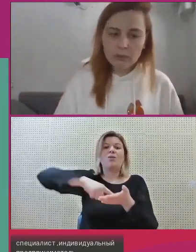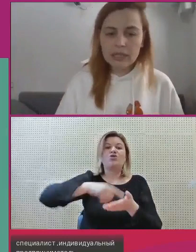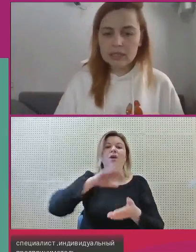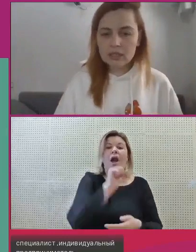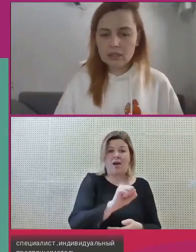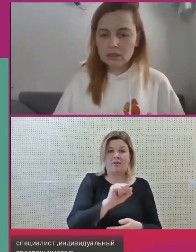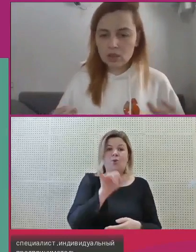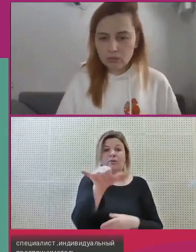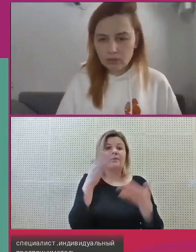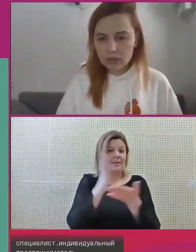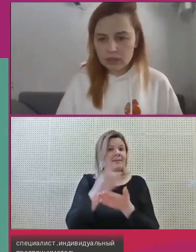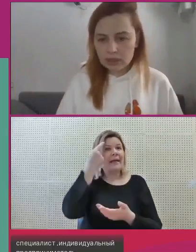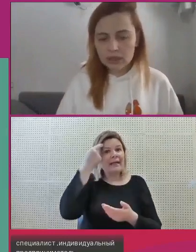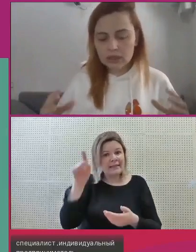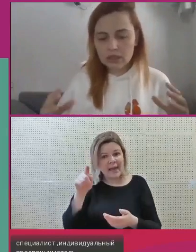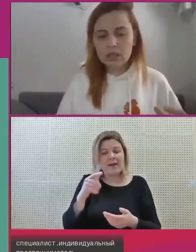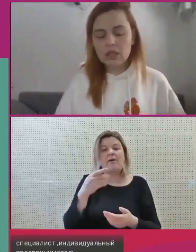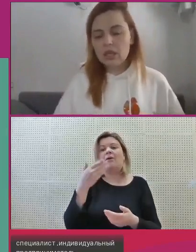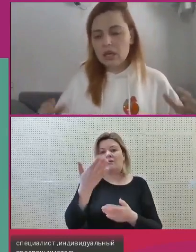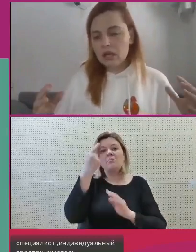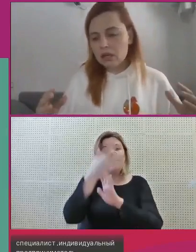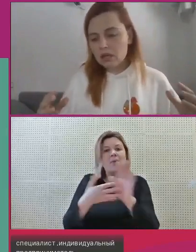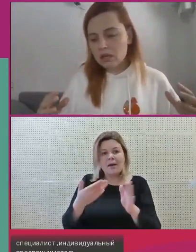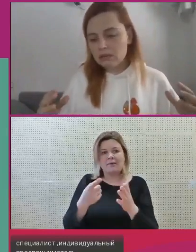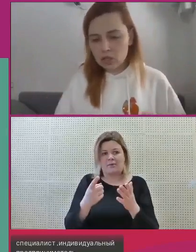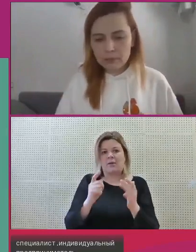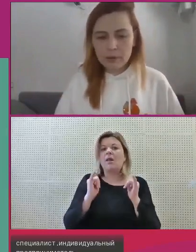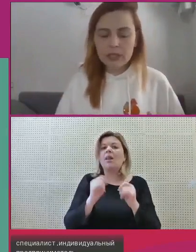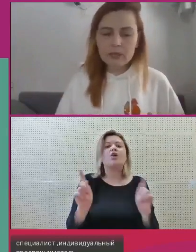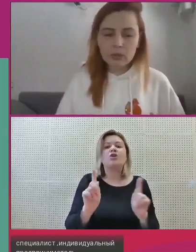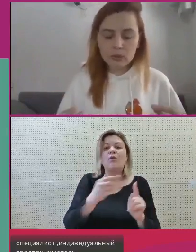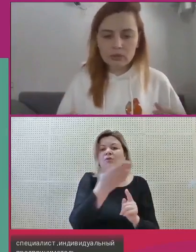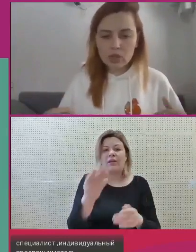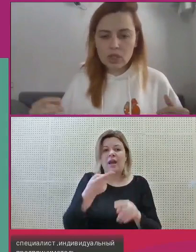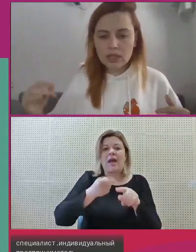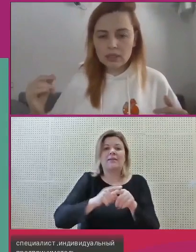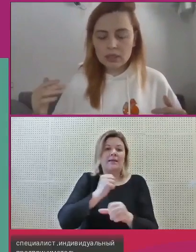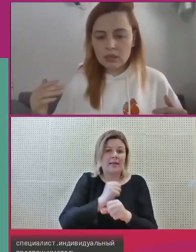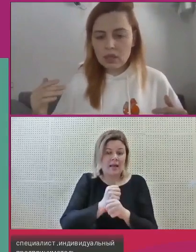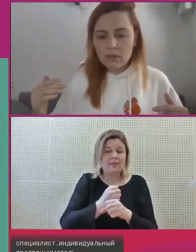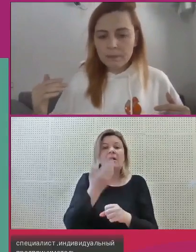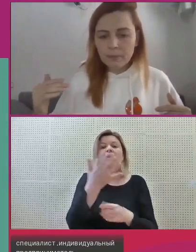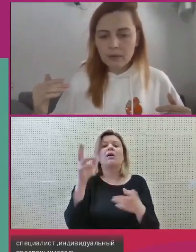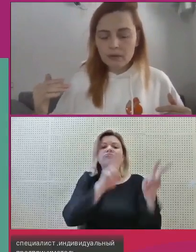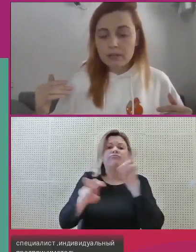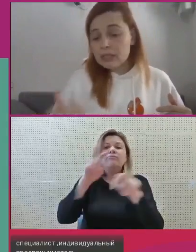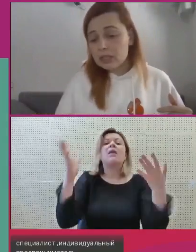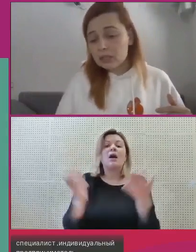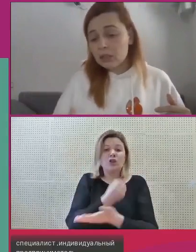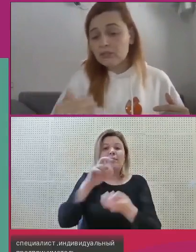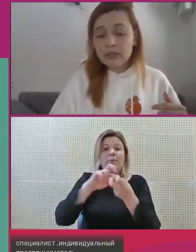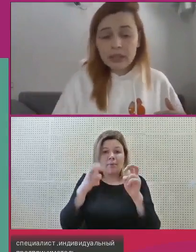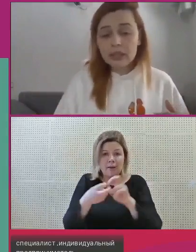вы понимаете, для чего вы это делаете, да, вы нашли проблему, которую вы решаете, у